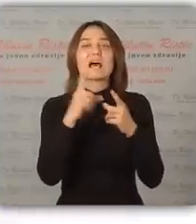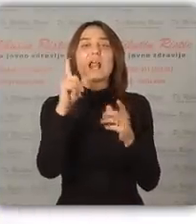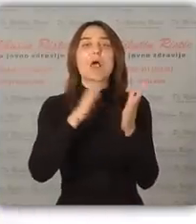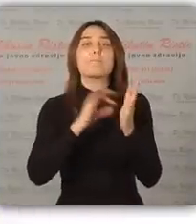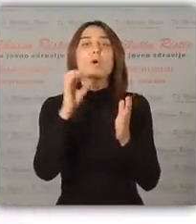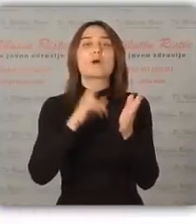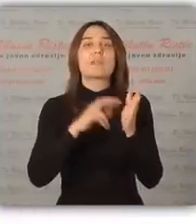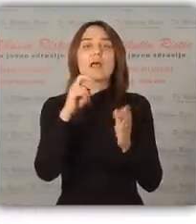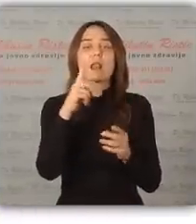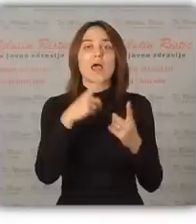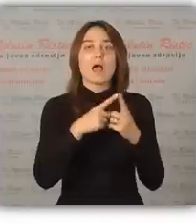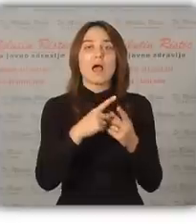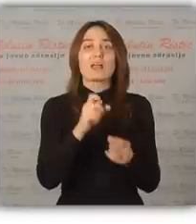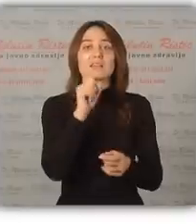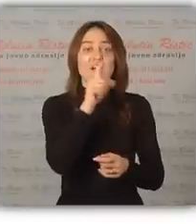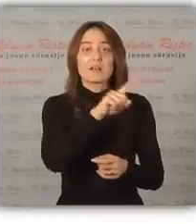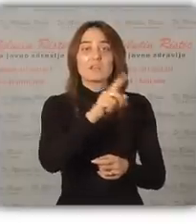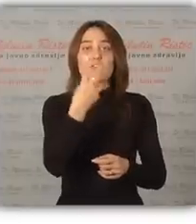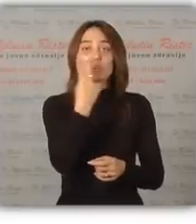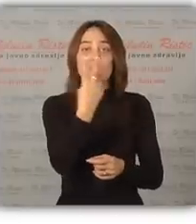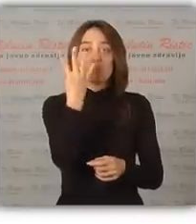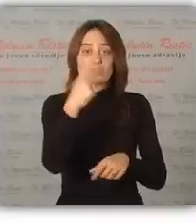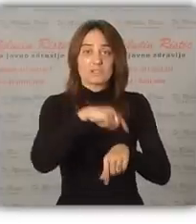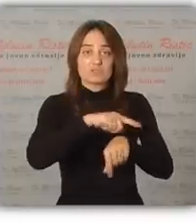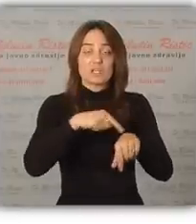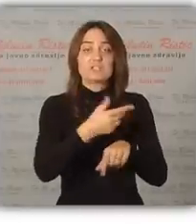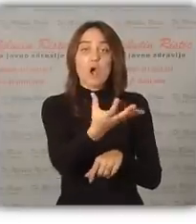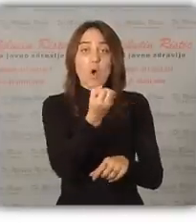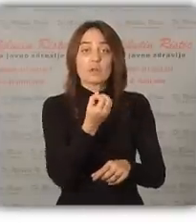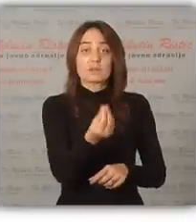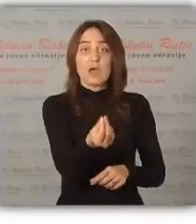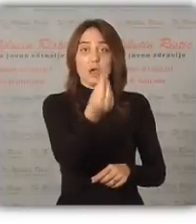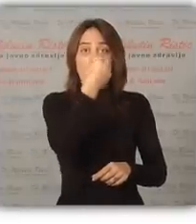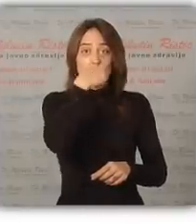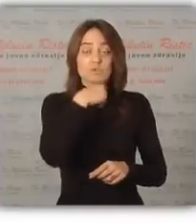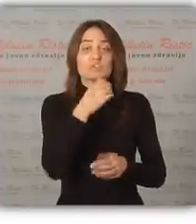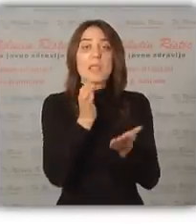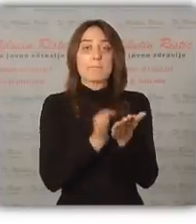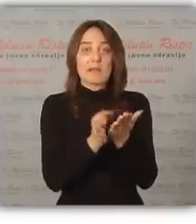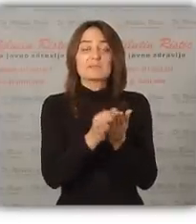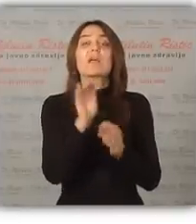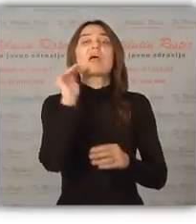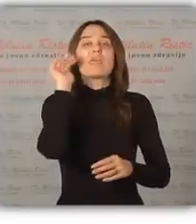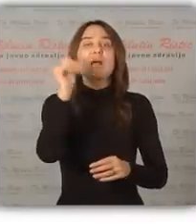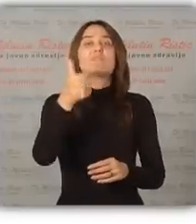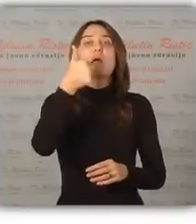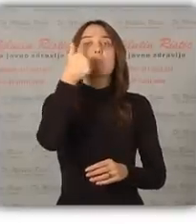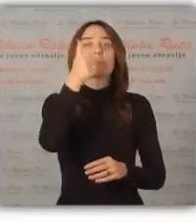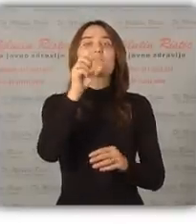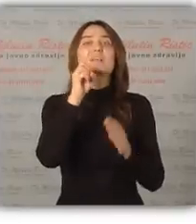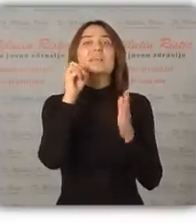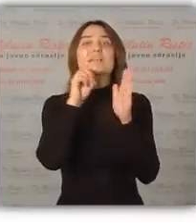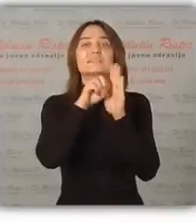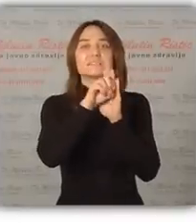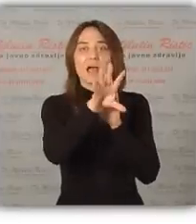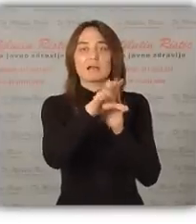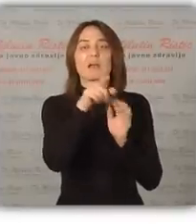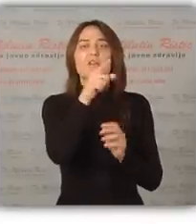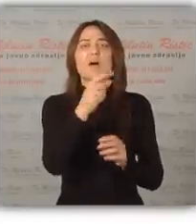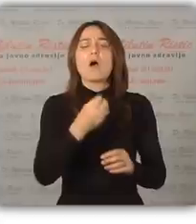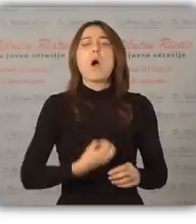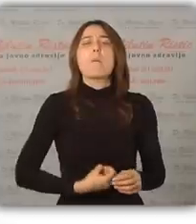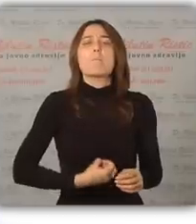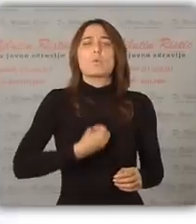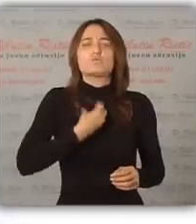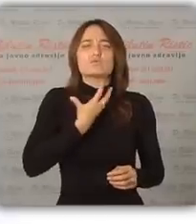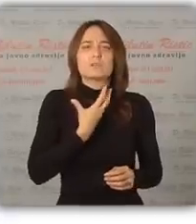salmonelozu. Kako kreće? 12 do 24 sati od unošenja bakterije javljaju se prvi simptomi, a to